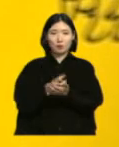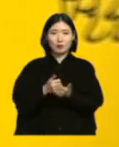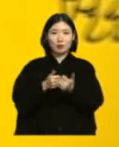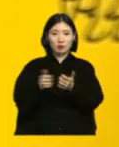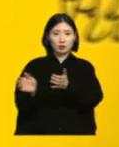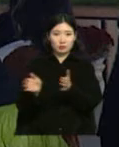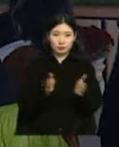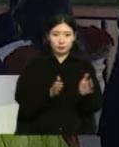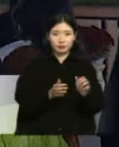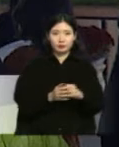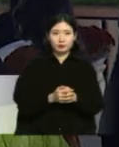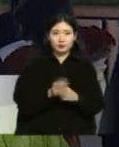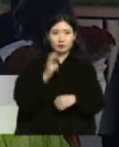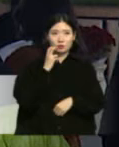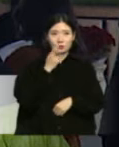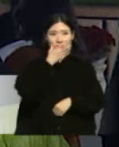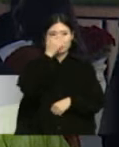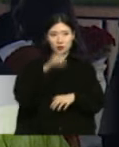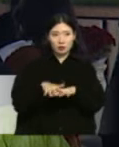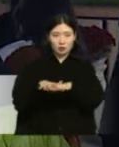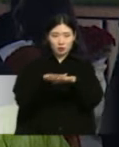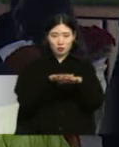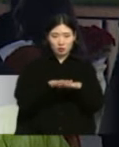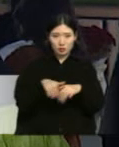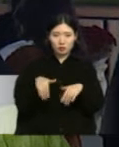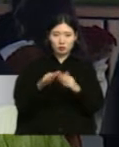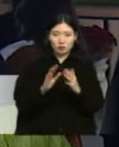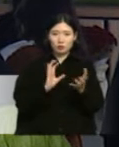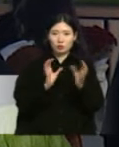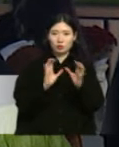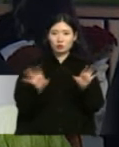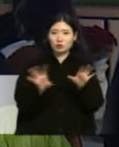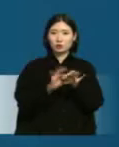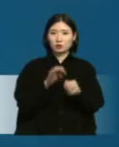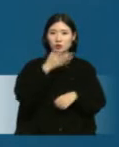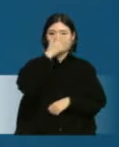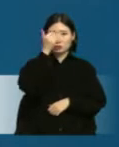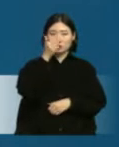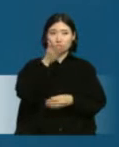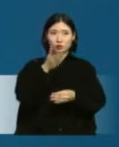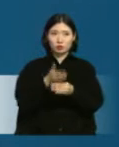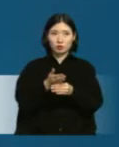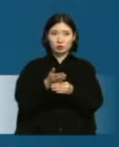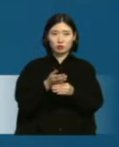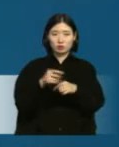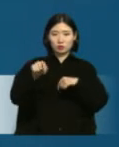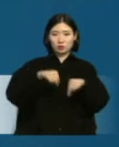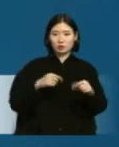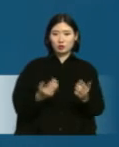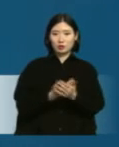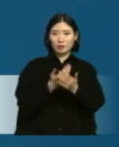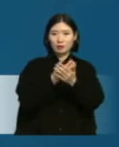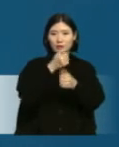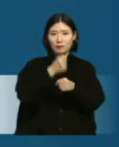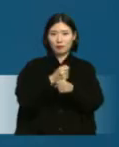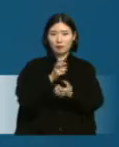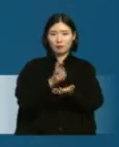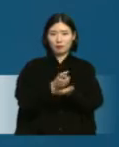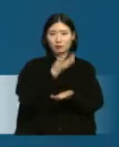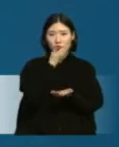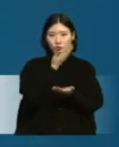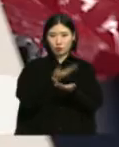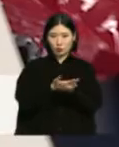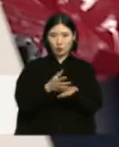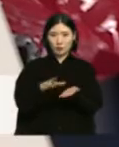마련됐습니다. 송파 청년 네트워크를 결성하고 토론회를 거쳐 청년들이 주도적으로 정책 개발에 나서는 게 조례의 주요